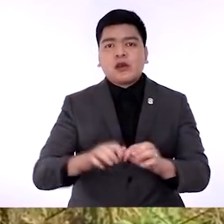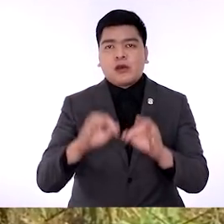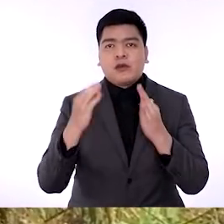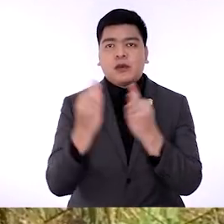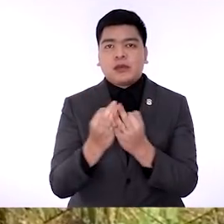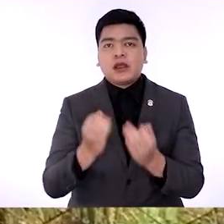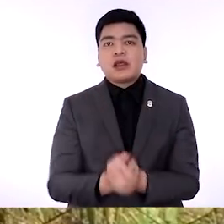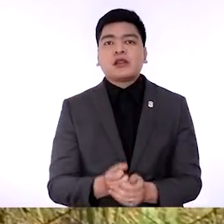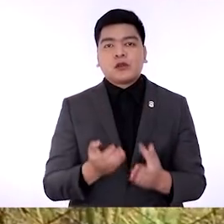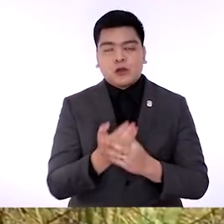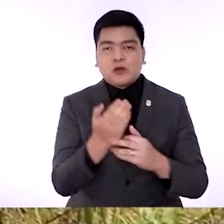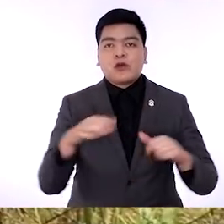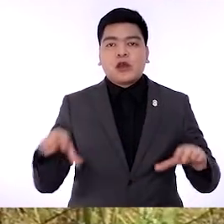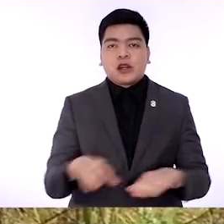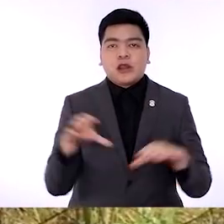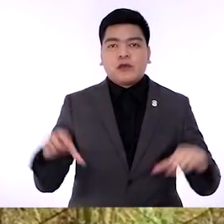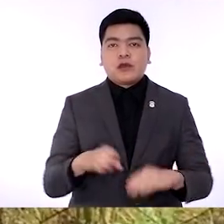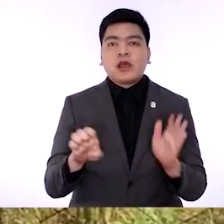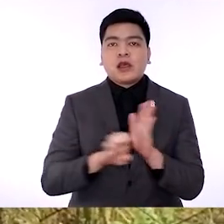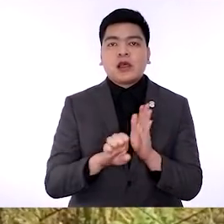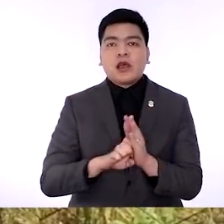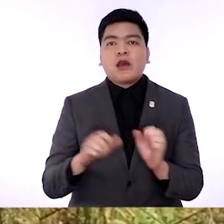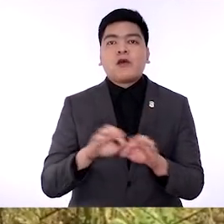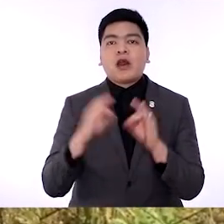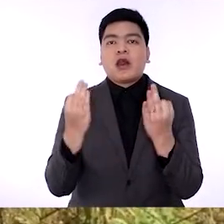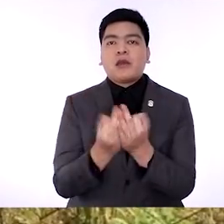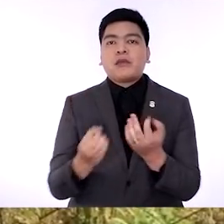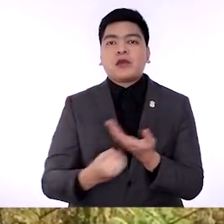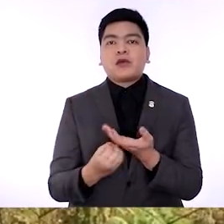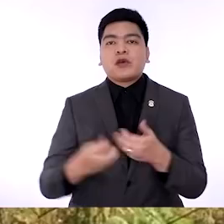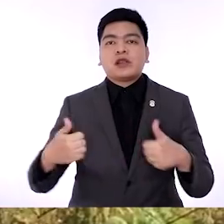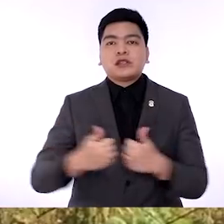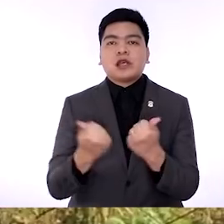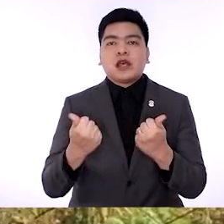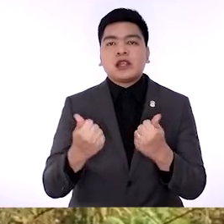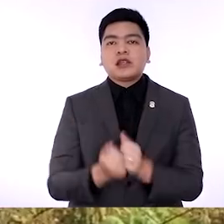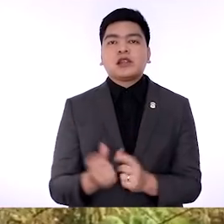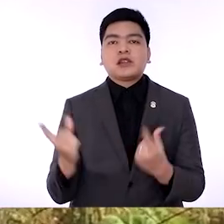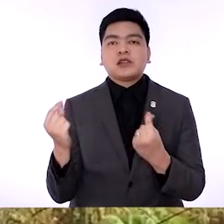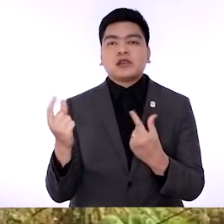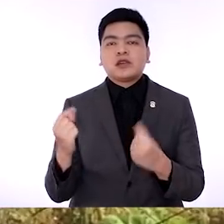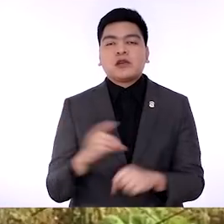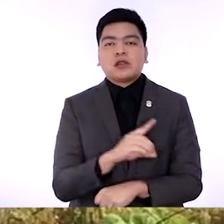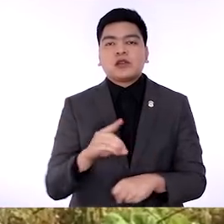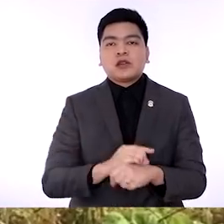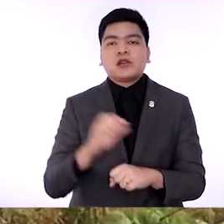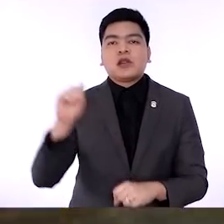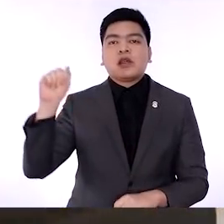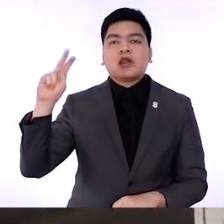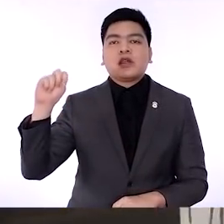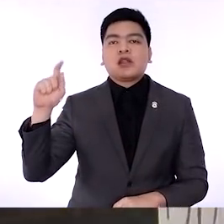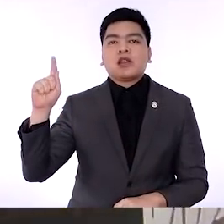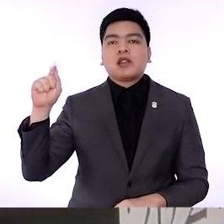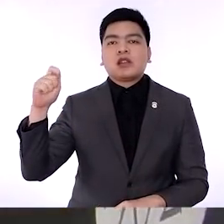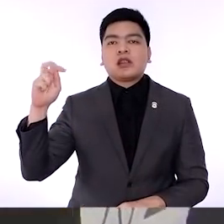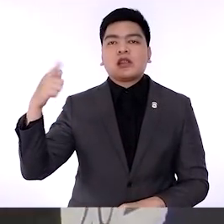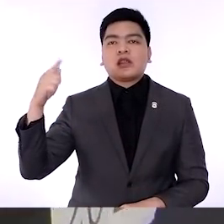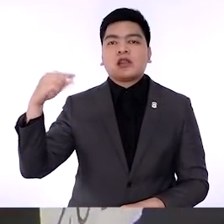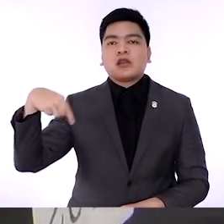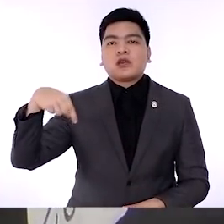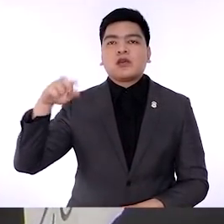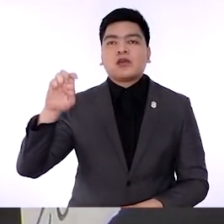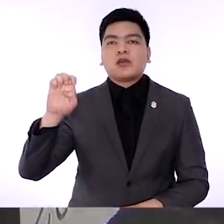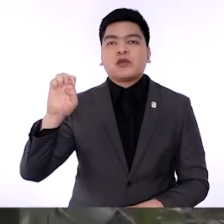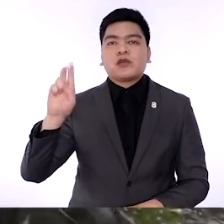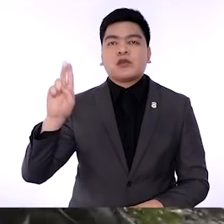mga aktibidad kagaya ng Family Cooking Challenge na isinagawa sa Distrito Eklesiastiko ng Antique. Sa pangunguna ng